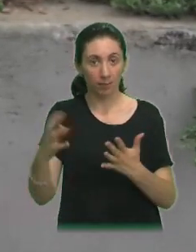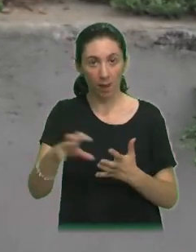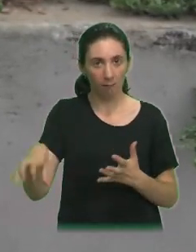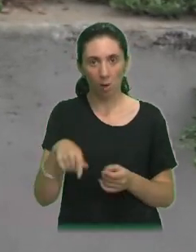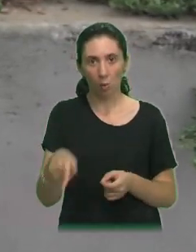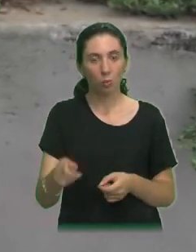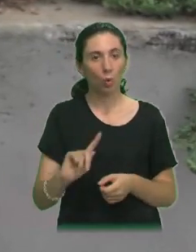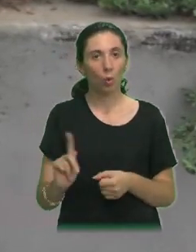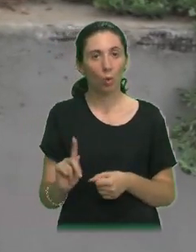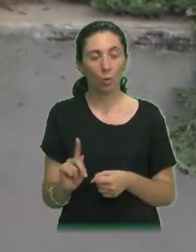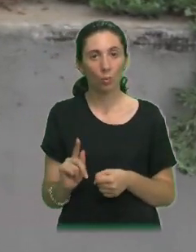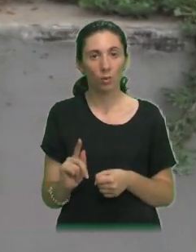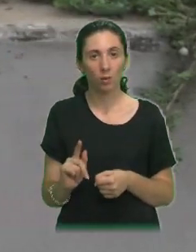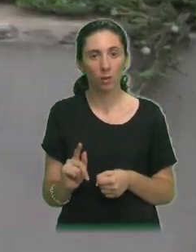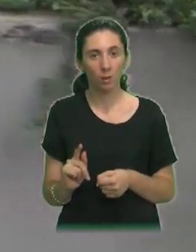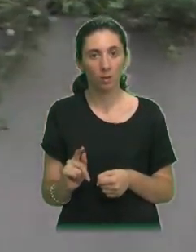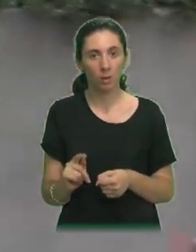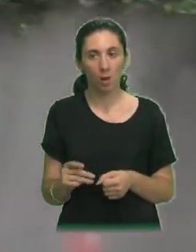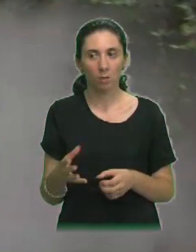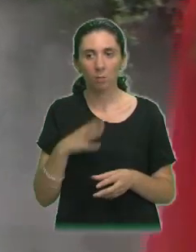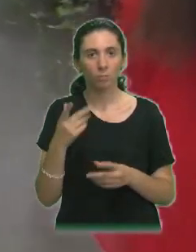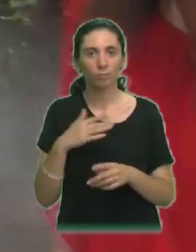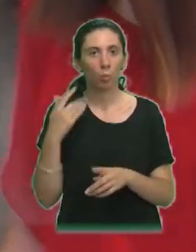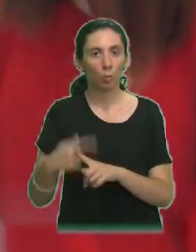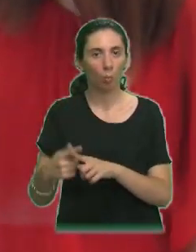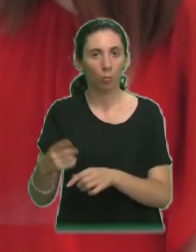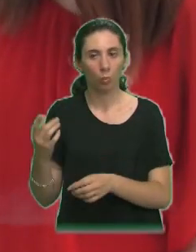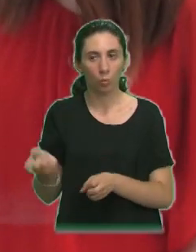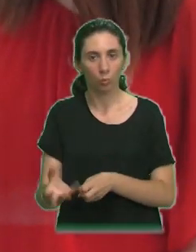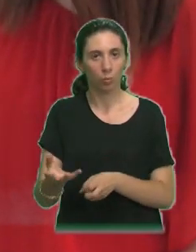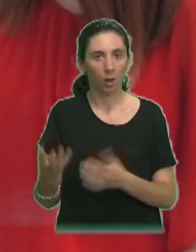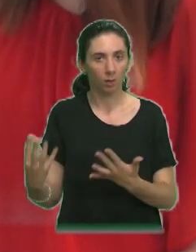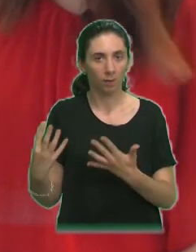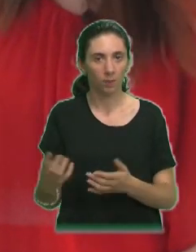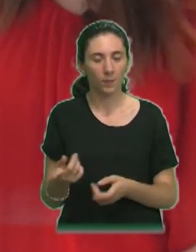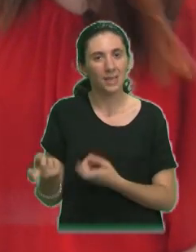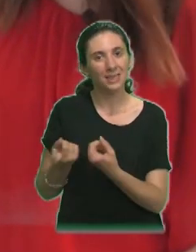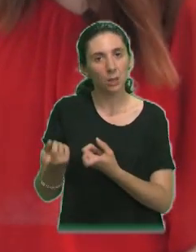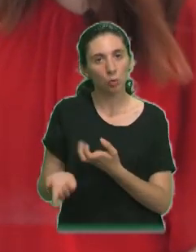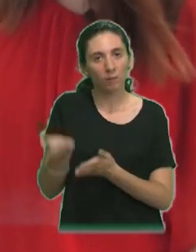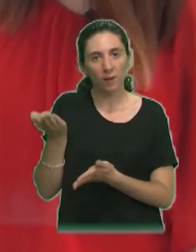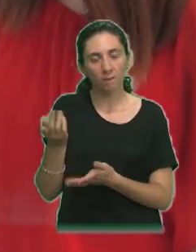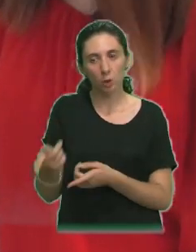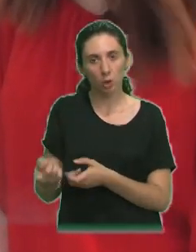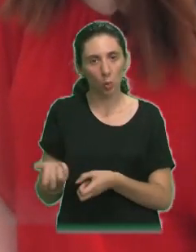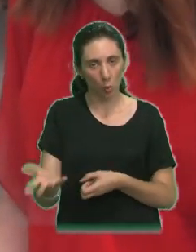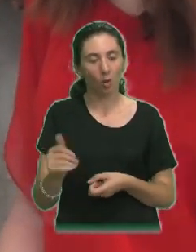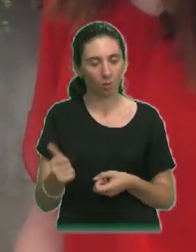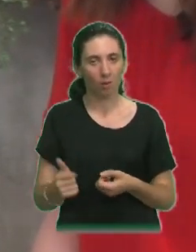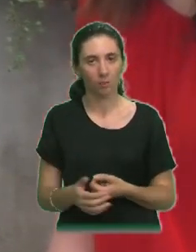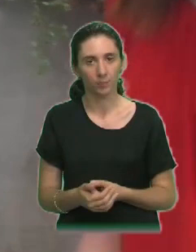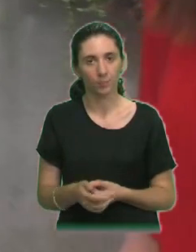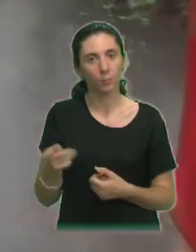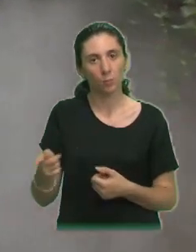često. Mm-hmm. Znači, izazovnije je kuglanje. Da, ovo mi je veći izazov